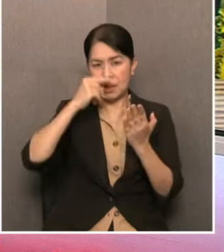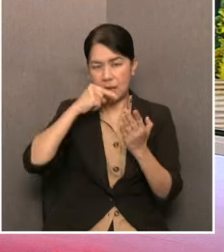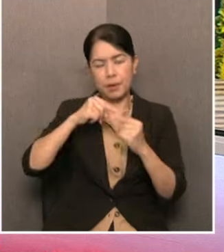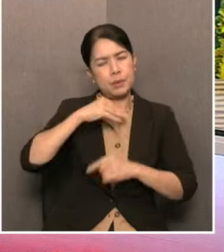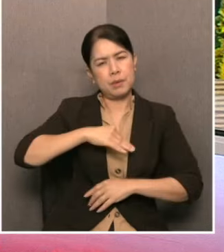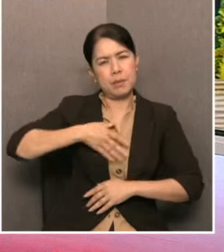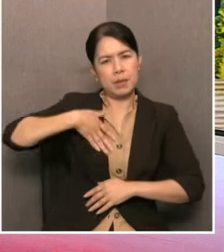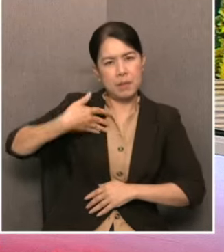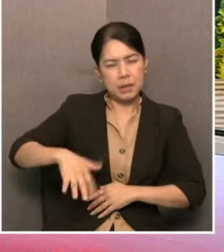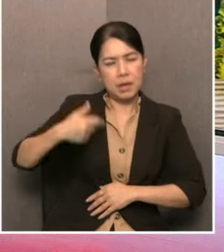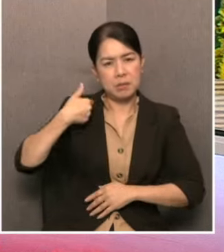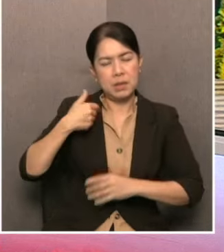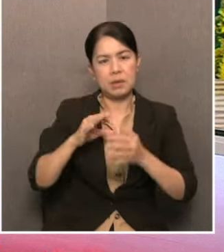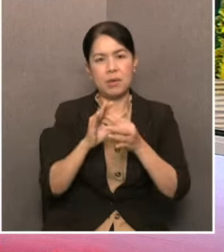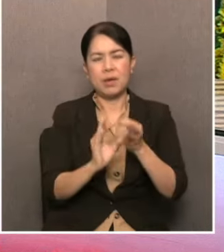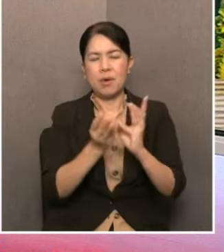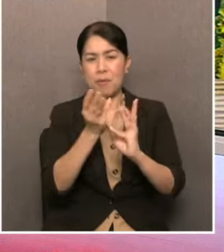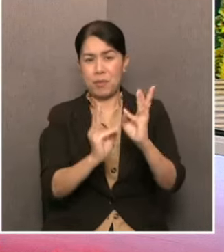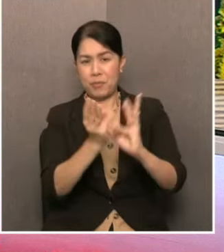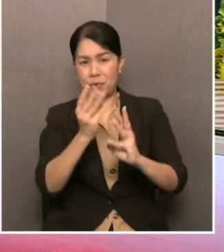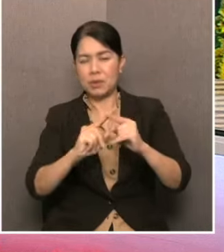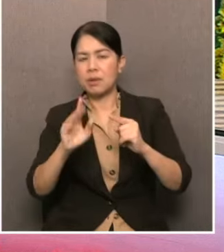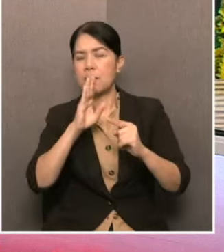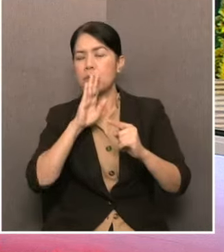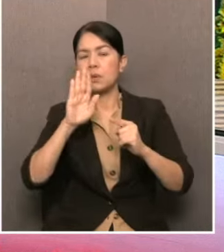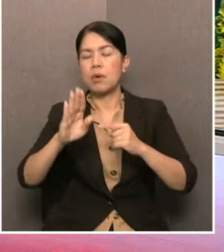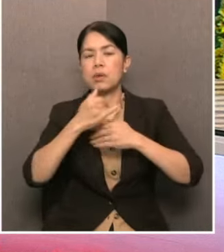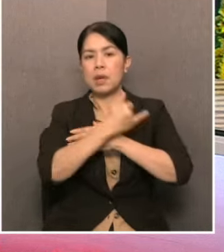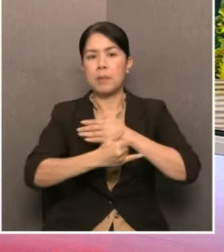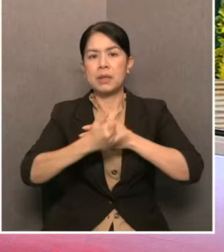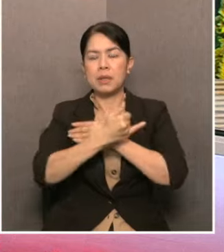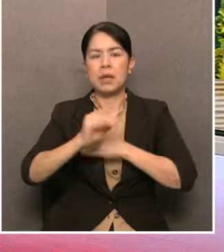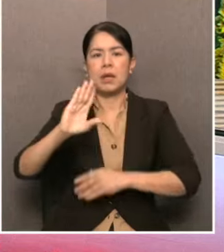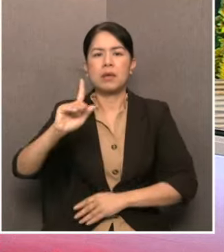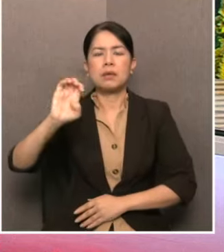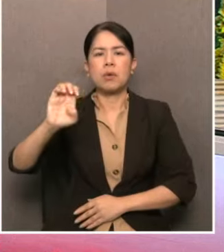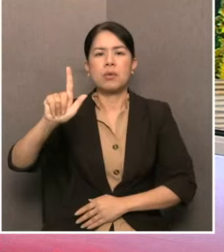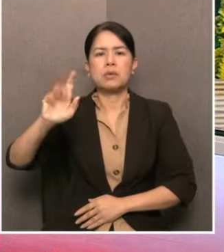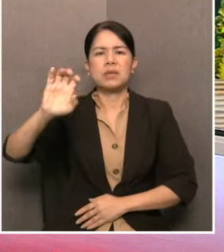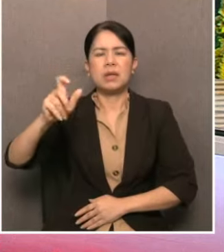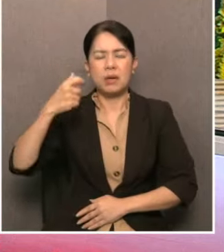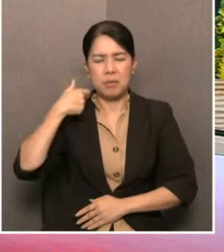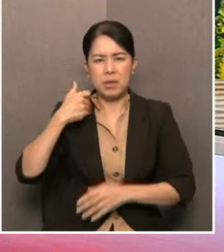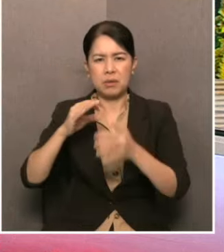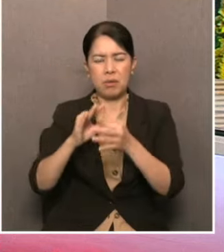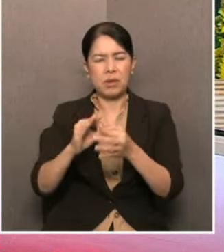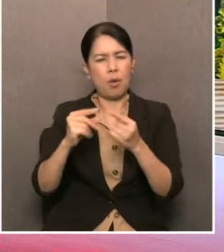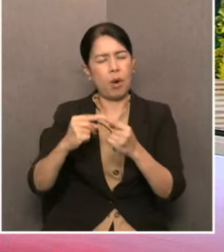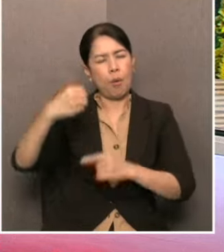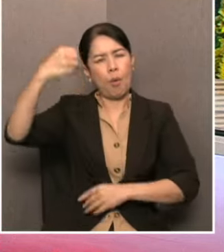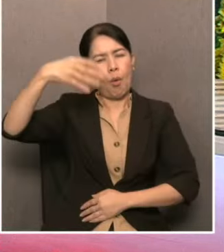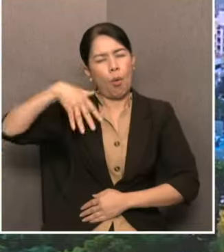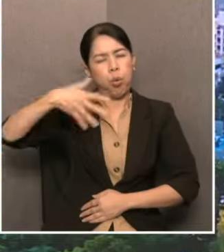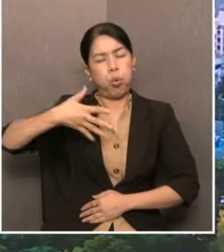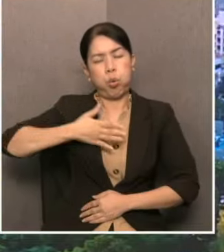แตวาถ้าไปที่ชิลีตอนนี้เขากองวนใจเรื่ของอากาศที่ร้อนมากมันมขึ้นความร้อนมาแพบปกคุที่เมองหงของชิลีนั่นเอง